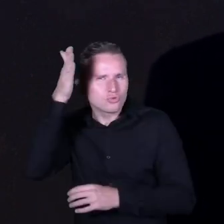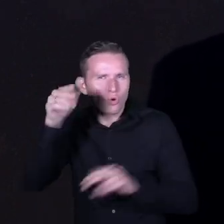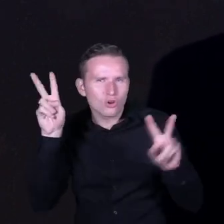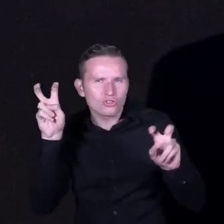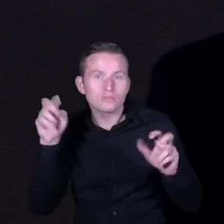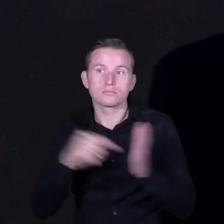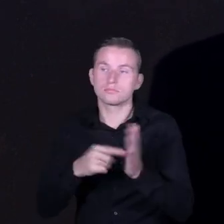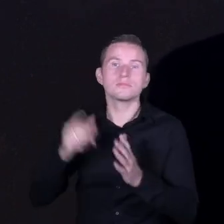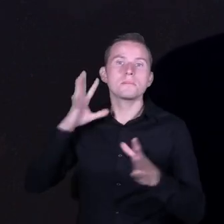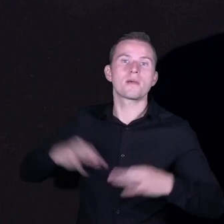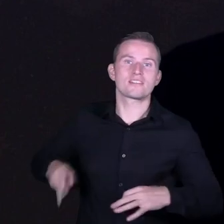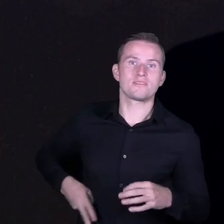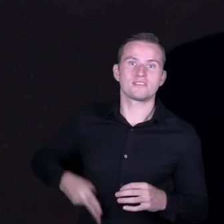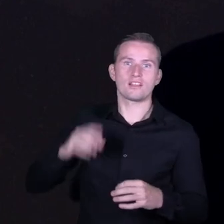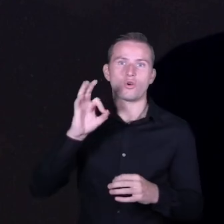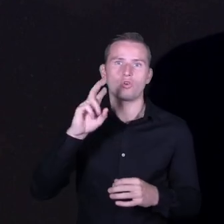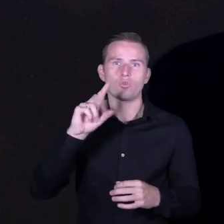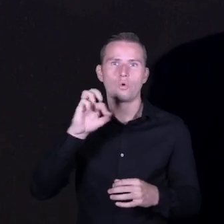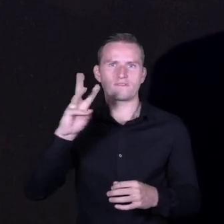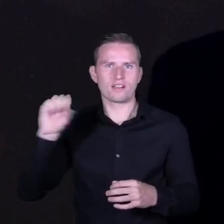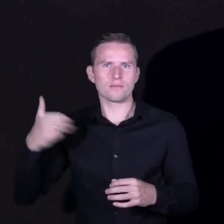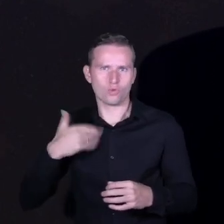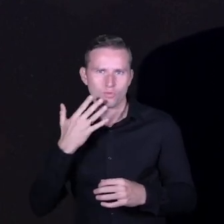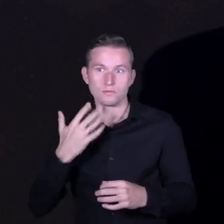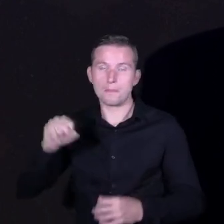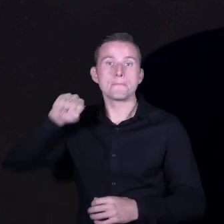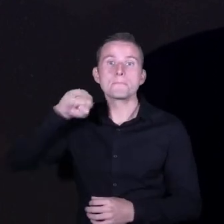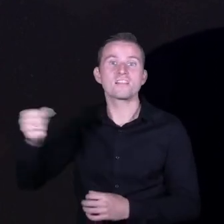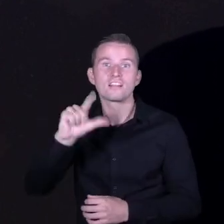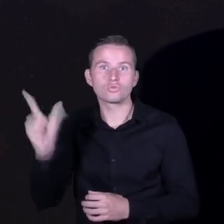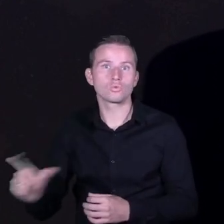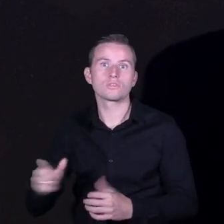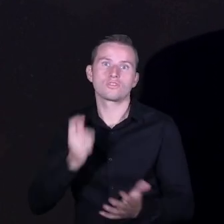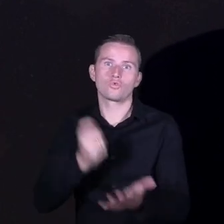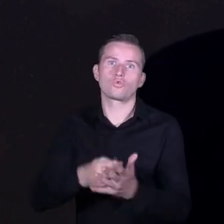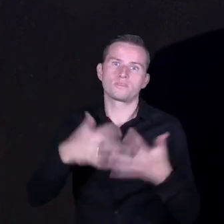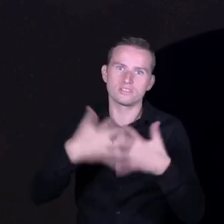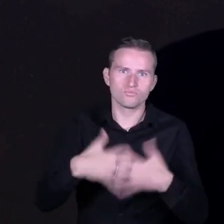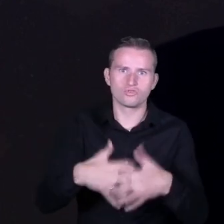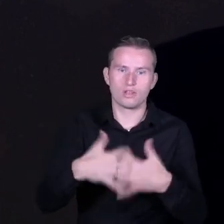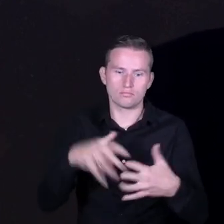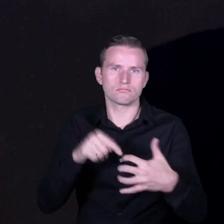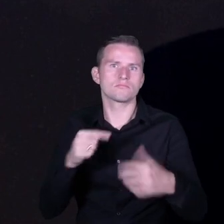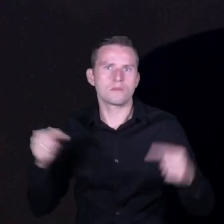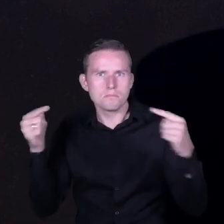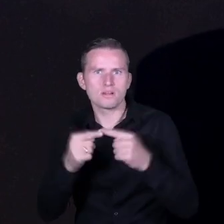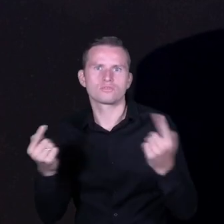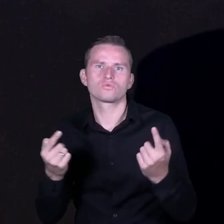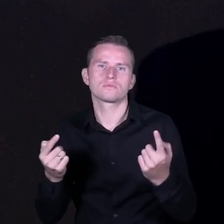Orłowska wspomniała. 1 mld zł na sprzęt, który tym kompetencjom sprzyja, który ich